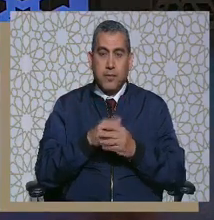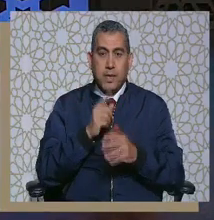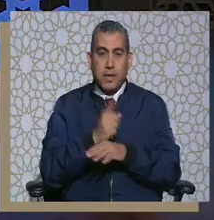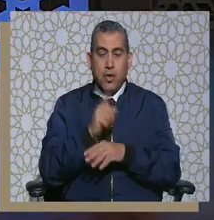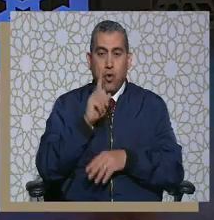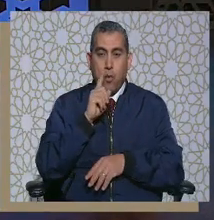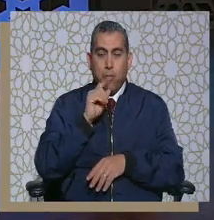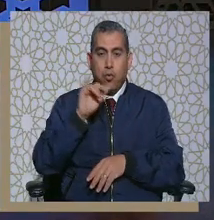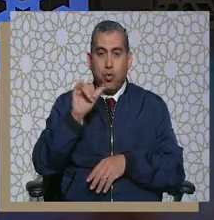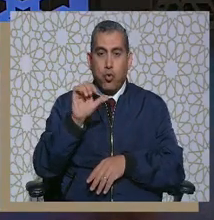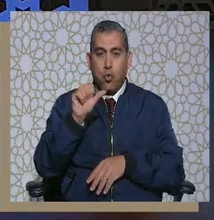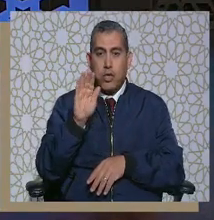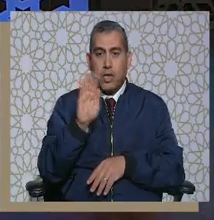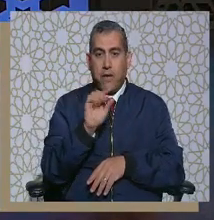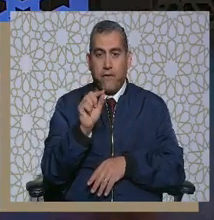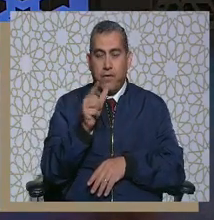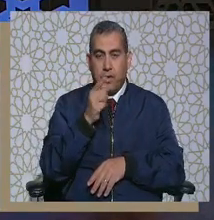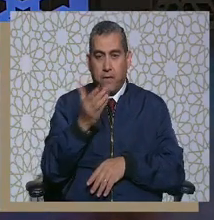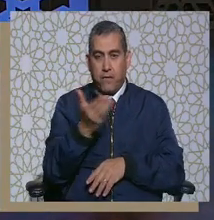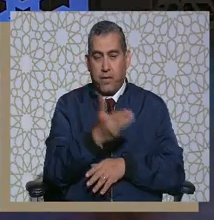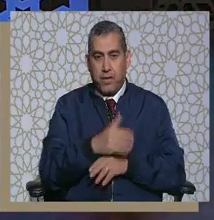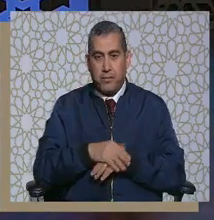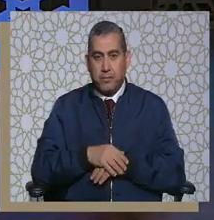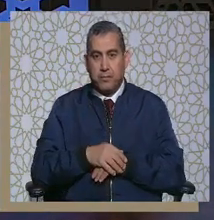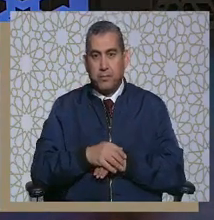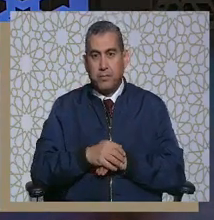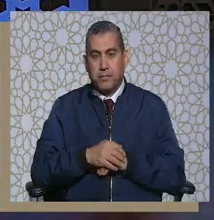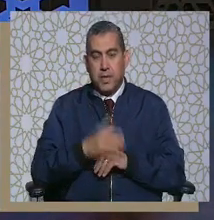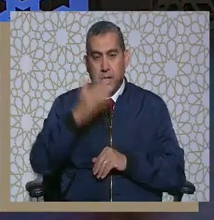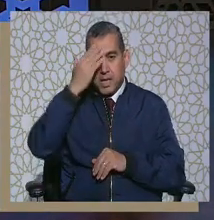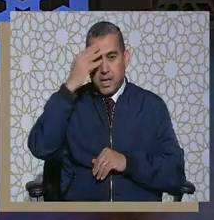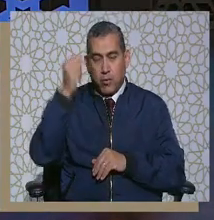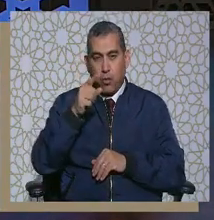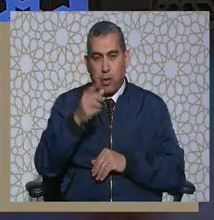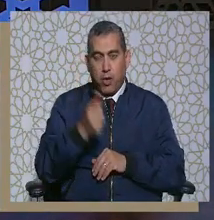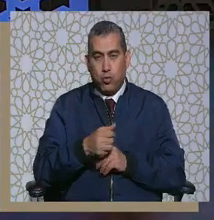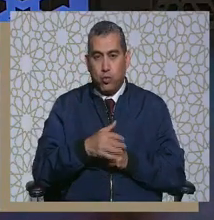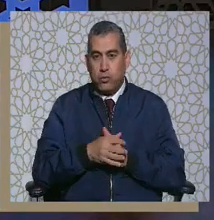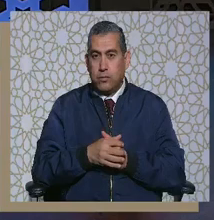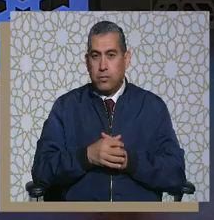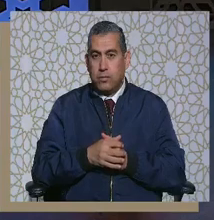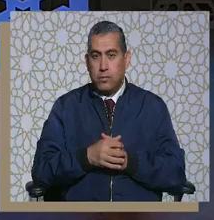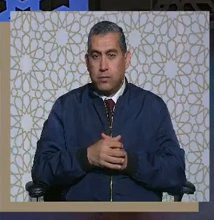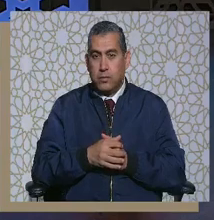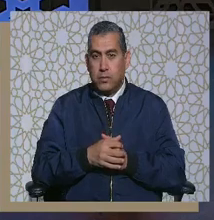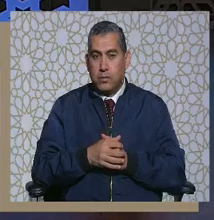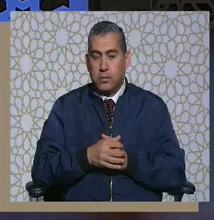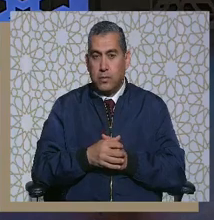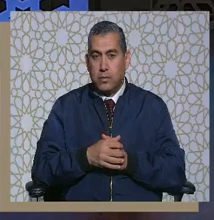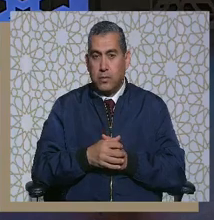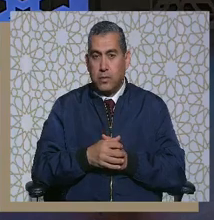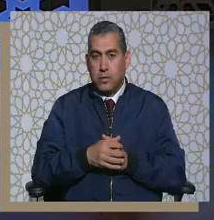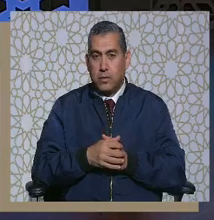يوسف تتفضل وعليكم السلام ورحمه الله وبركاته